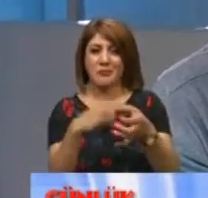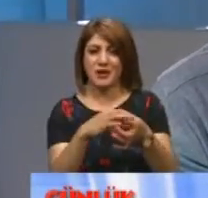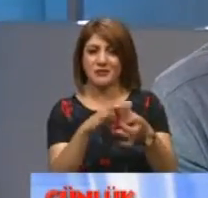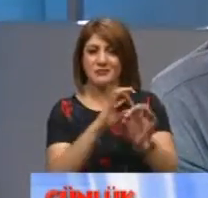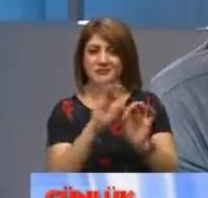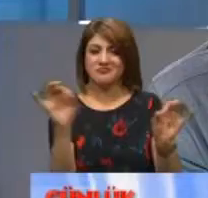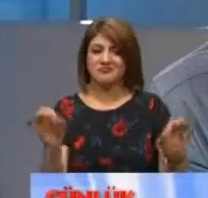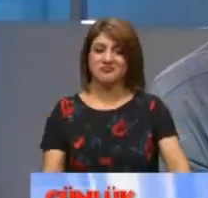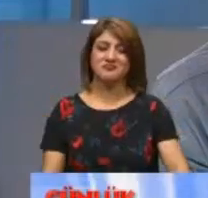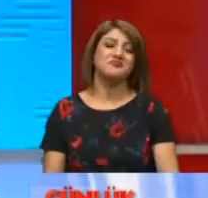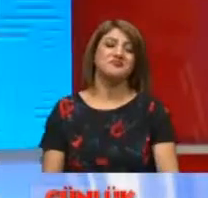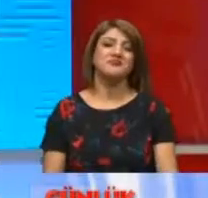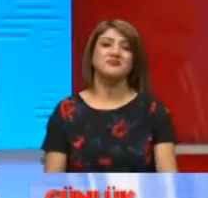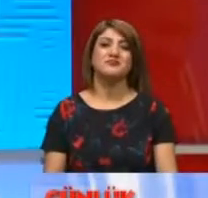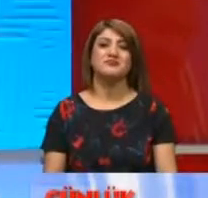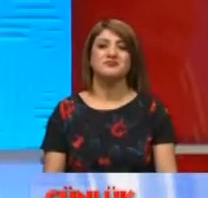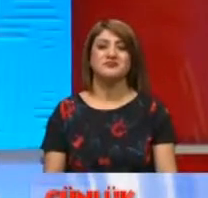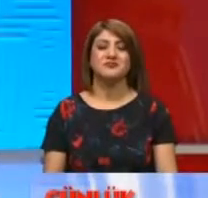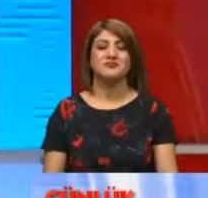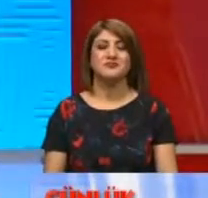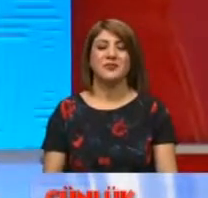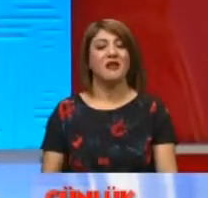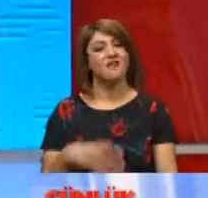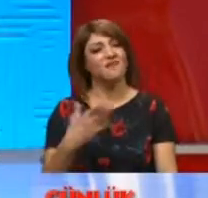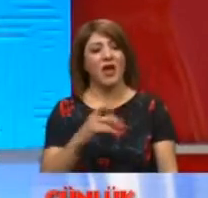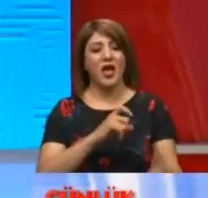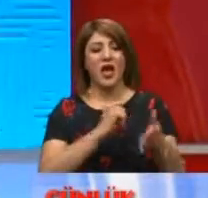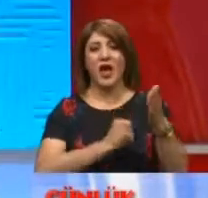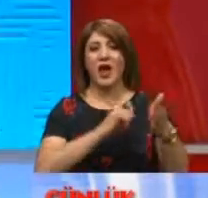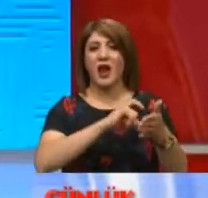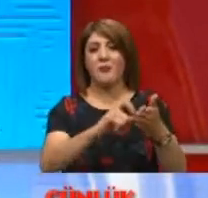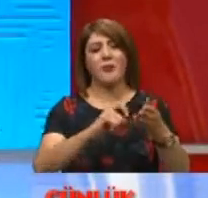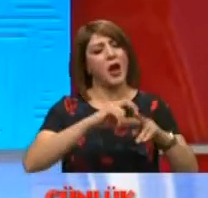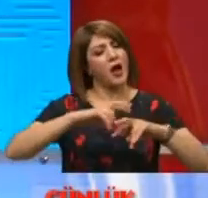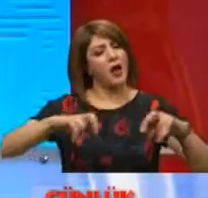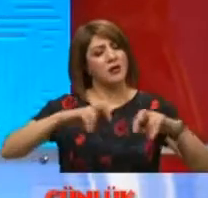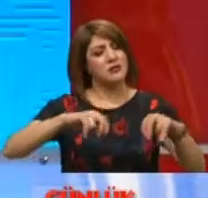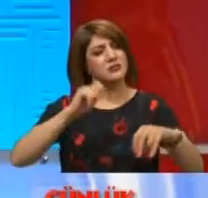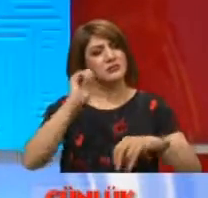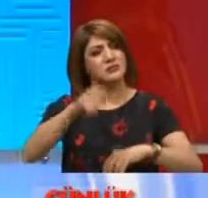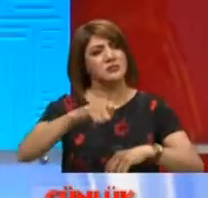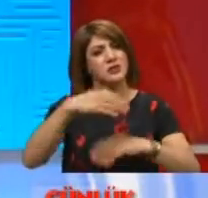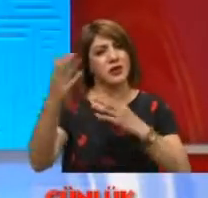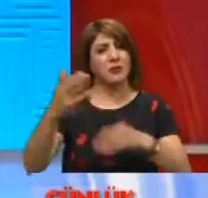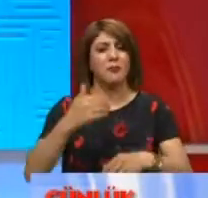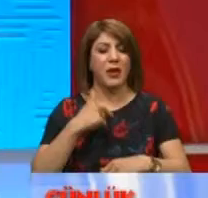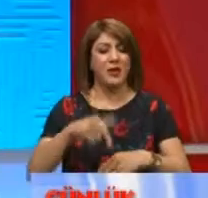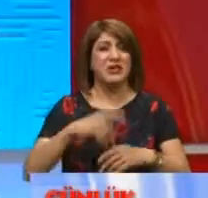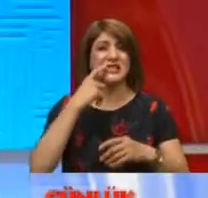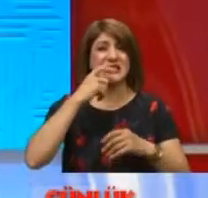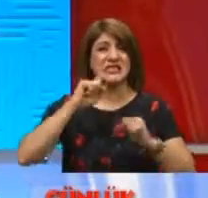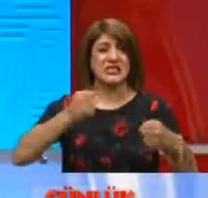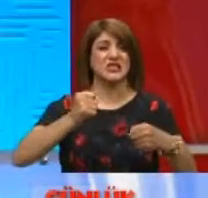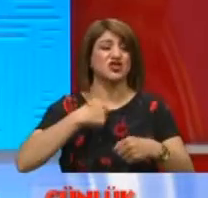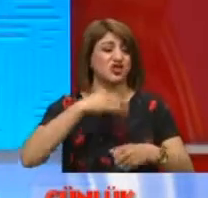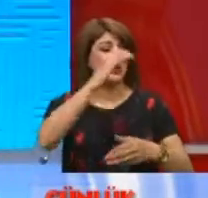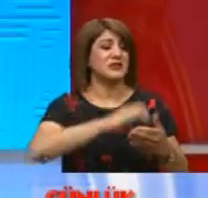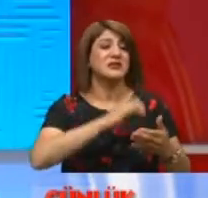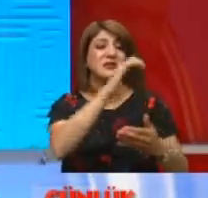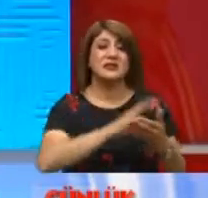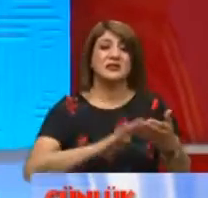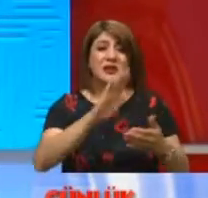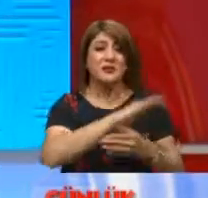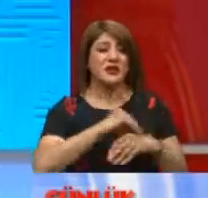yok. Çok güzel ya. Ya da plakadan araştır demiş adam yani. Bu kışın karında ben onu temizleyeceğim de sana tabii.